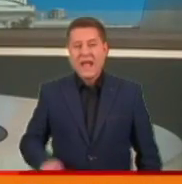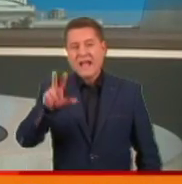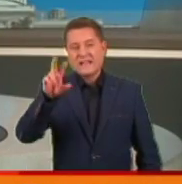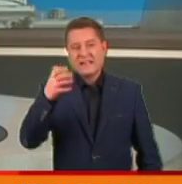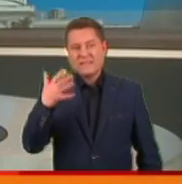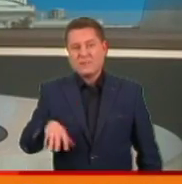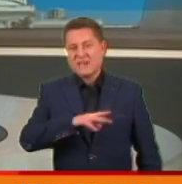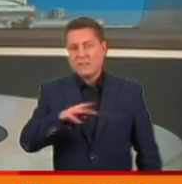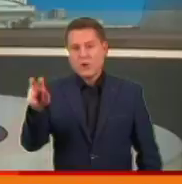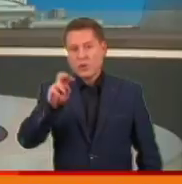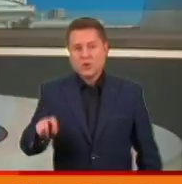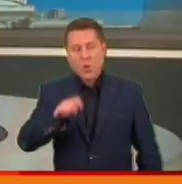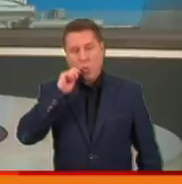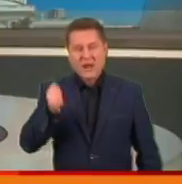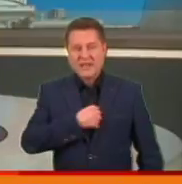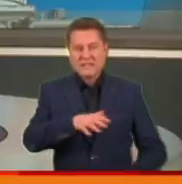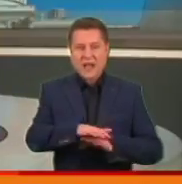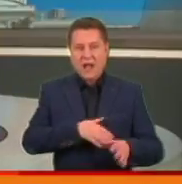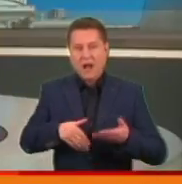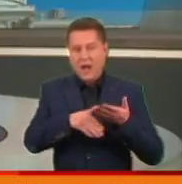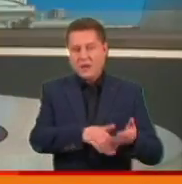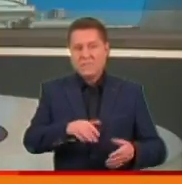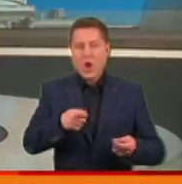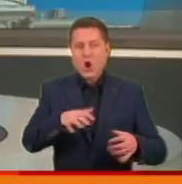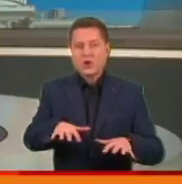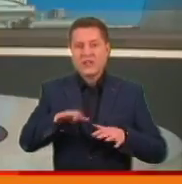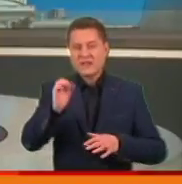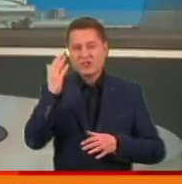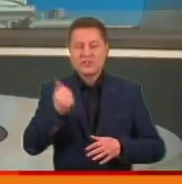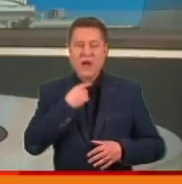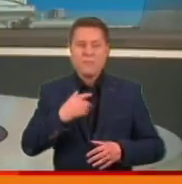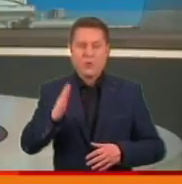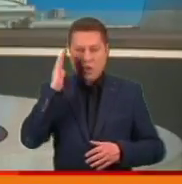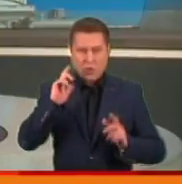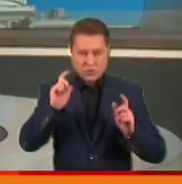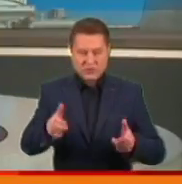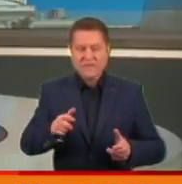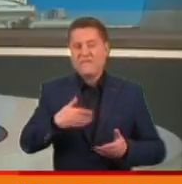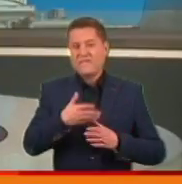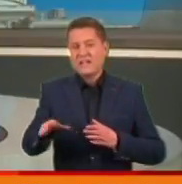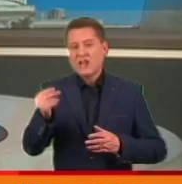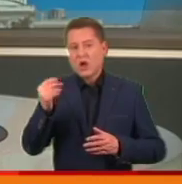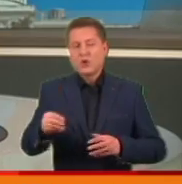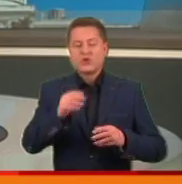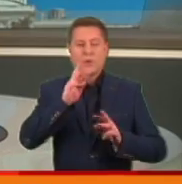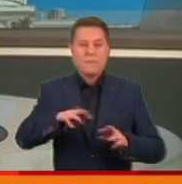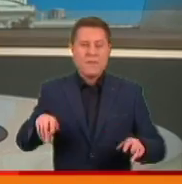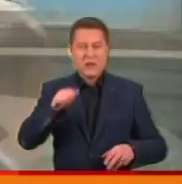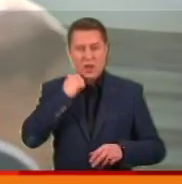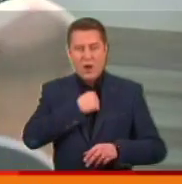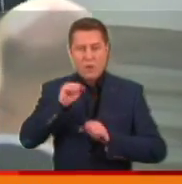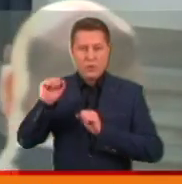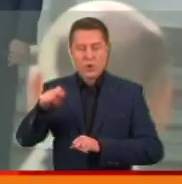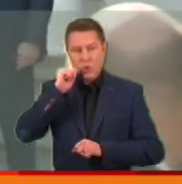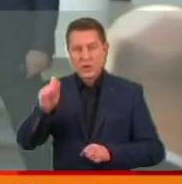350 мільйонів доларів українській армії. Конгрес Сполучених Штатів проголосував за виділення грошей українському Міноборони.